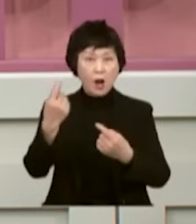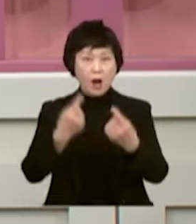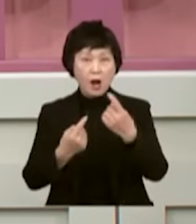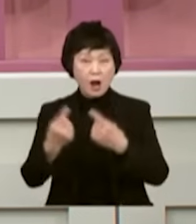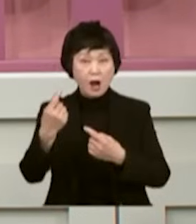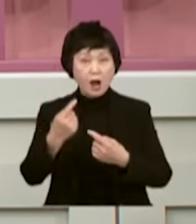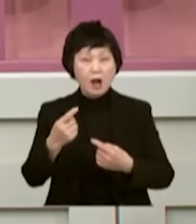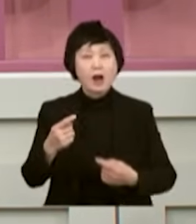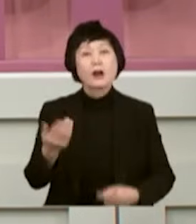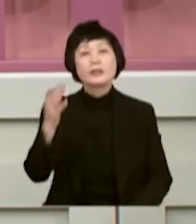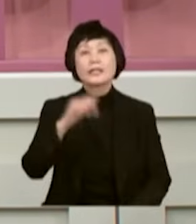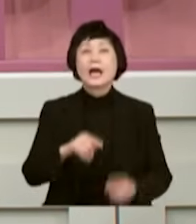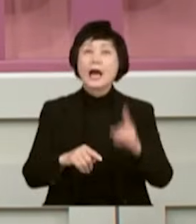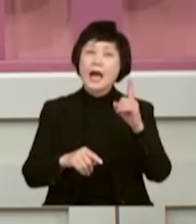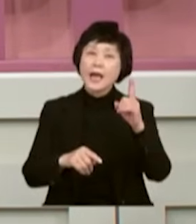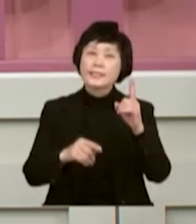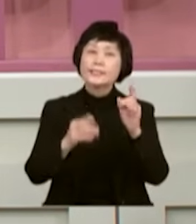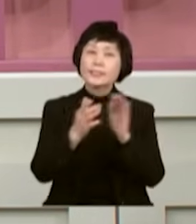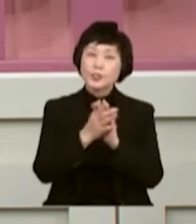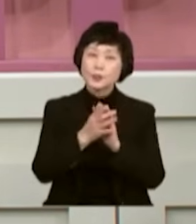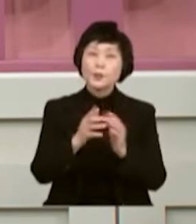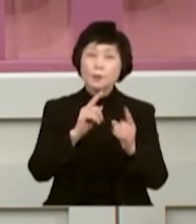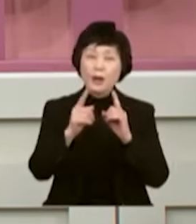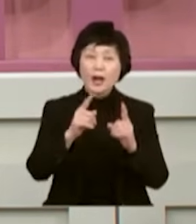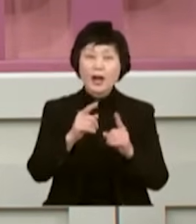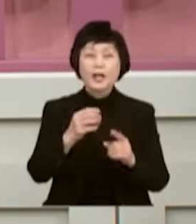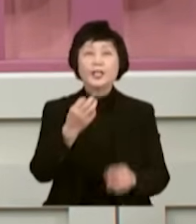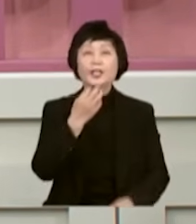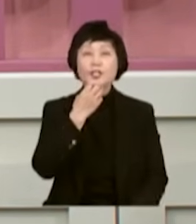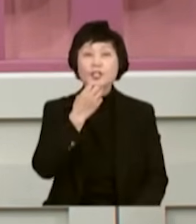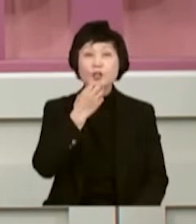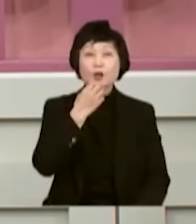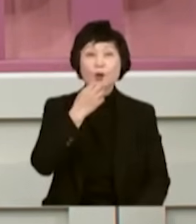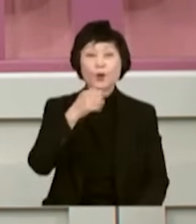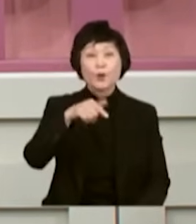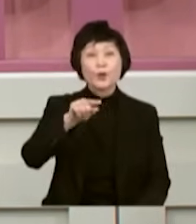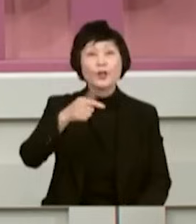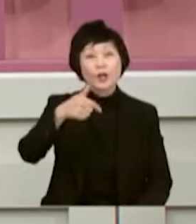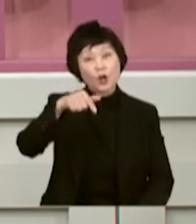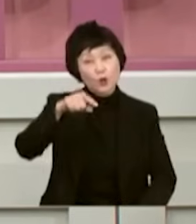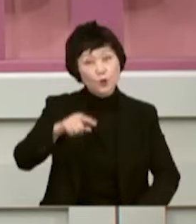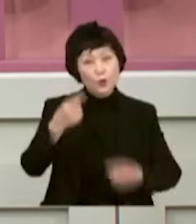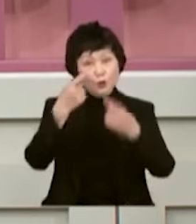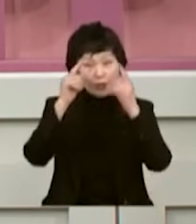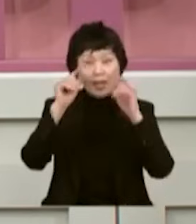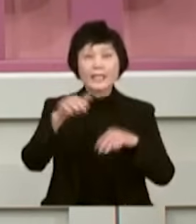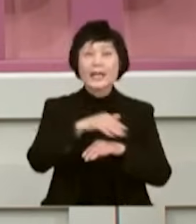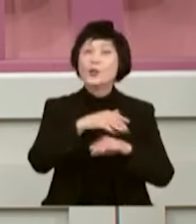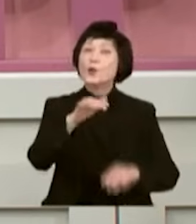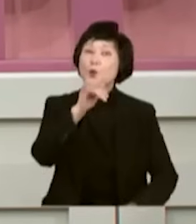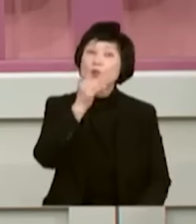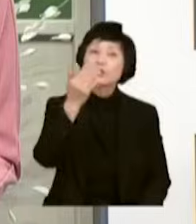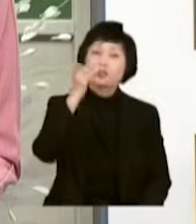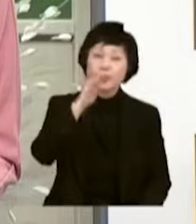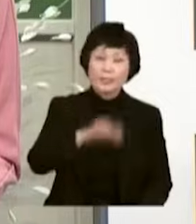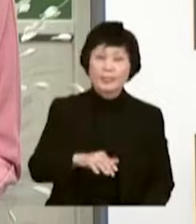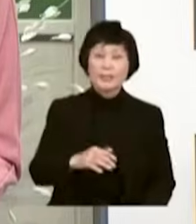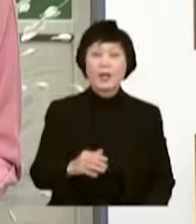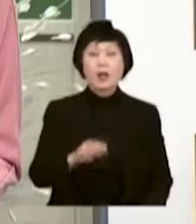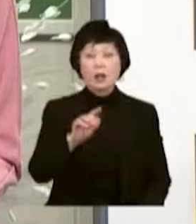한 친구가 그 형이 서울 건국대학교를 다녔어요. 그리고 우리 집사람이 전도를 해서 교회